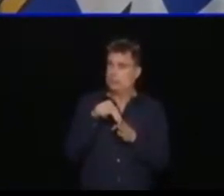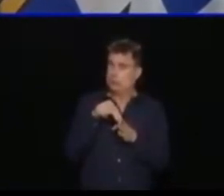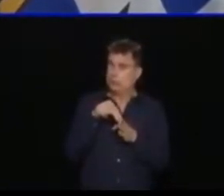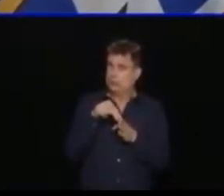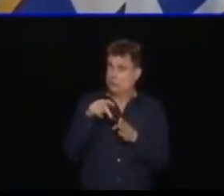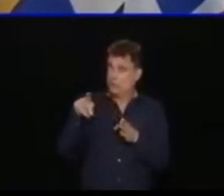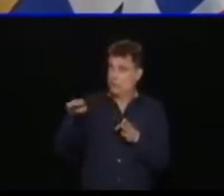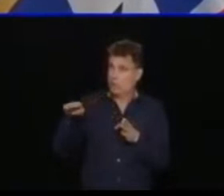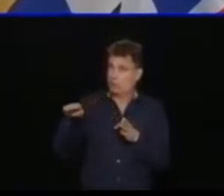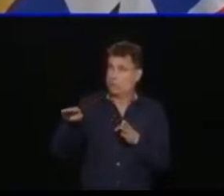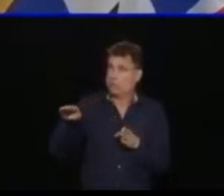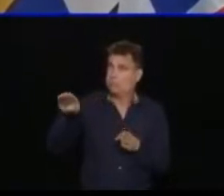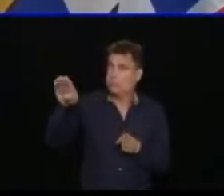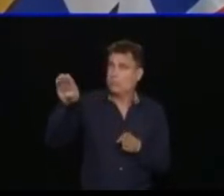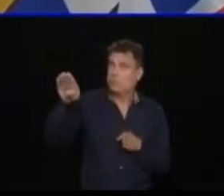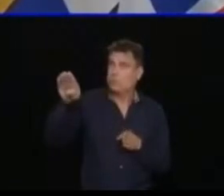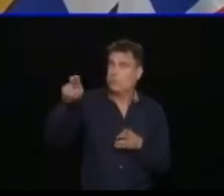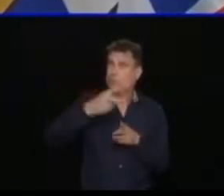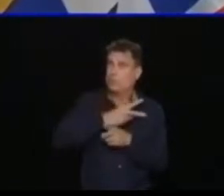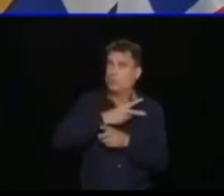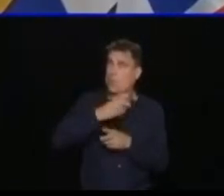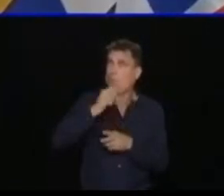个控制权又在我们手上。